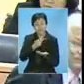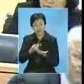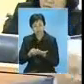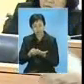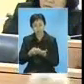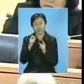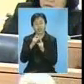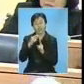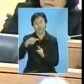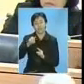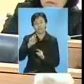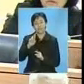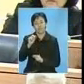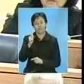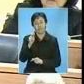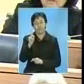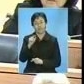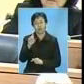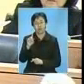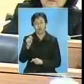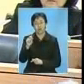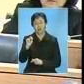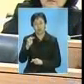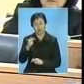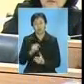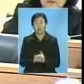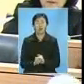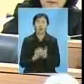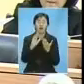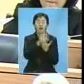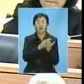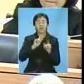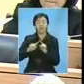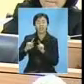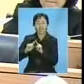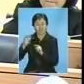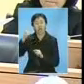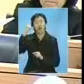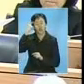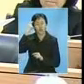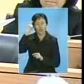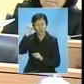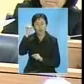จริงๆแล้วชาวต่างประเทศเข้าใจคำว่า reconciliation